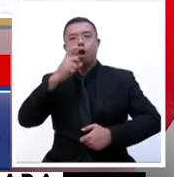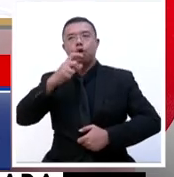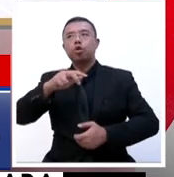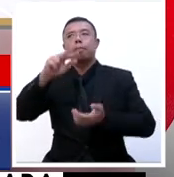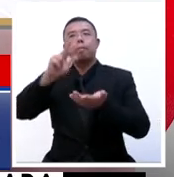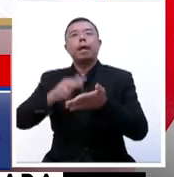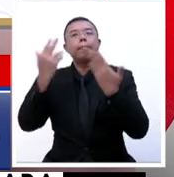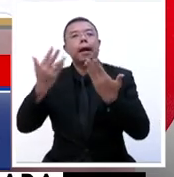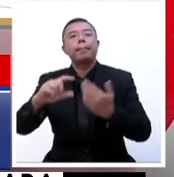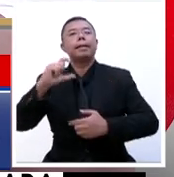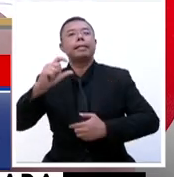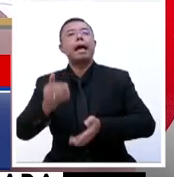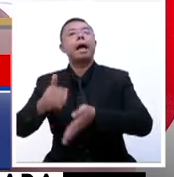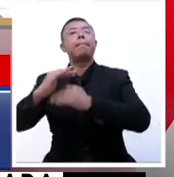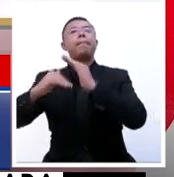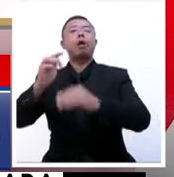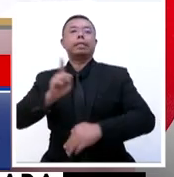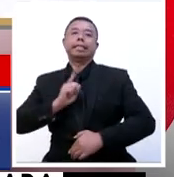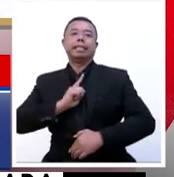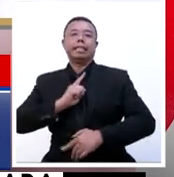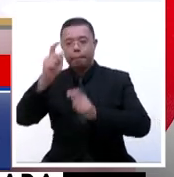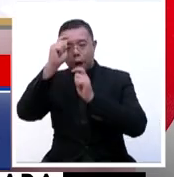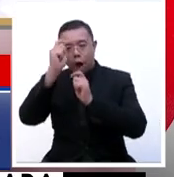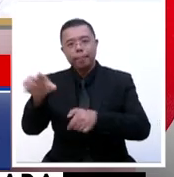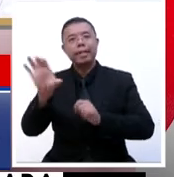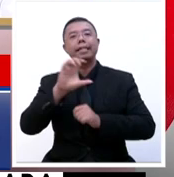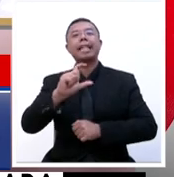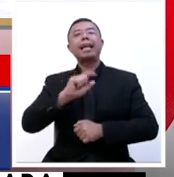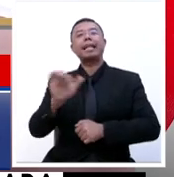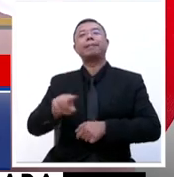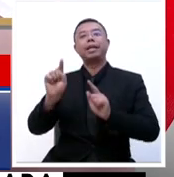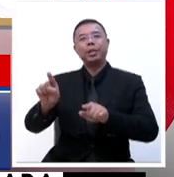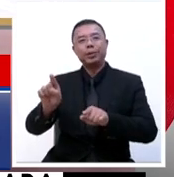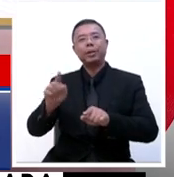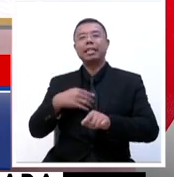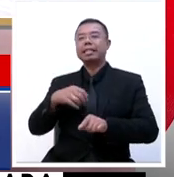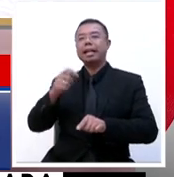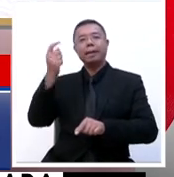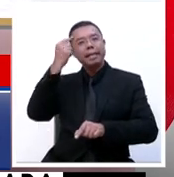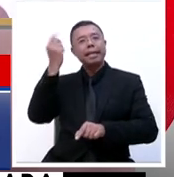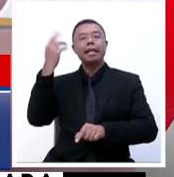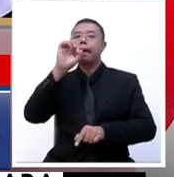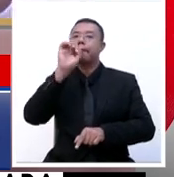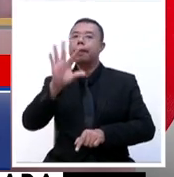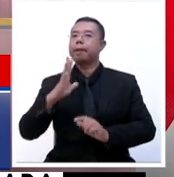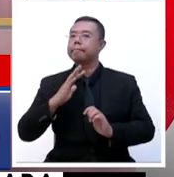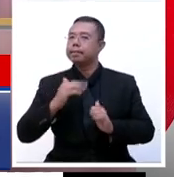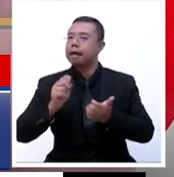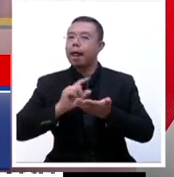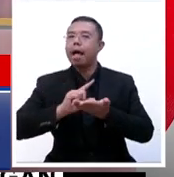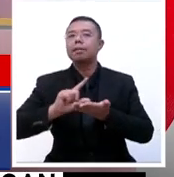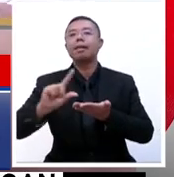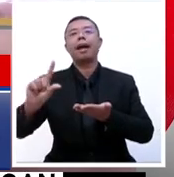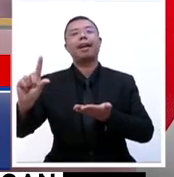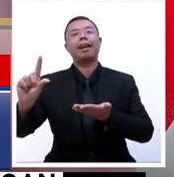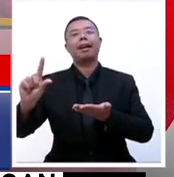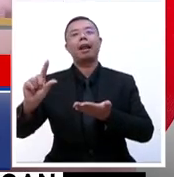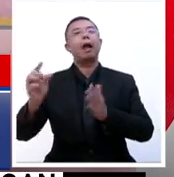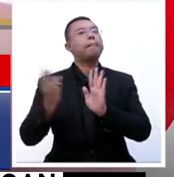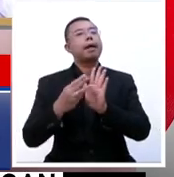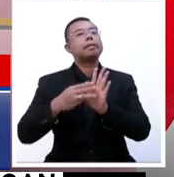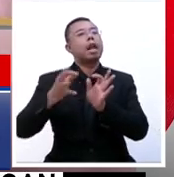menentukan cara membangun dengan cara penghormatan itu saya kira Pak mud apa yang saya sampaikan tadi bisa berjalan dengan lancar